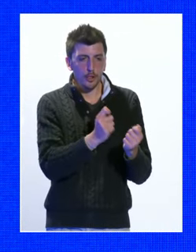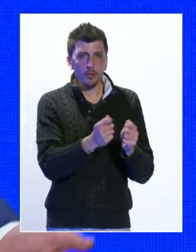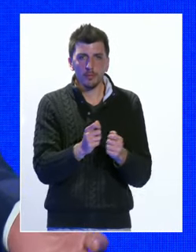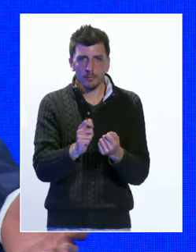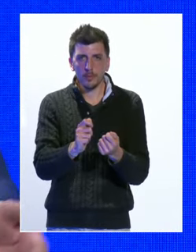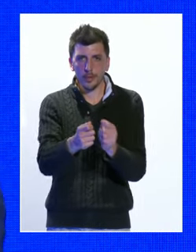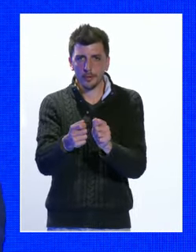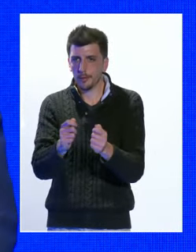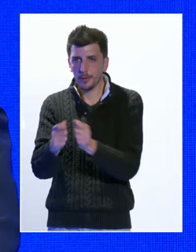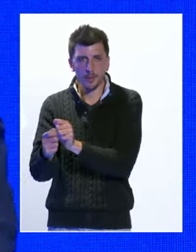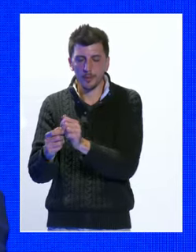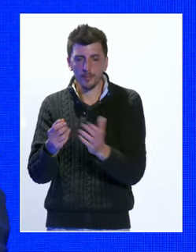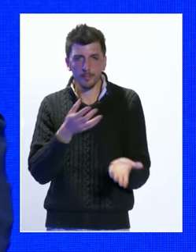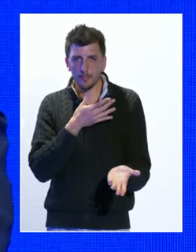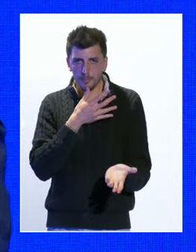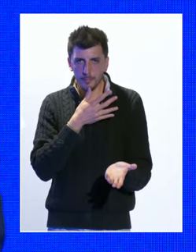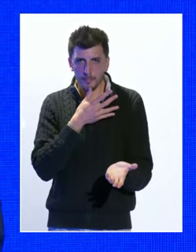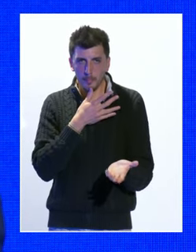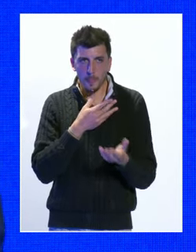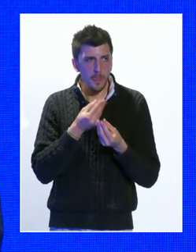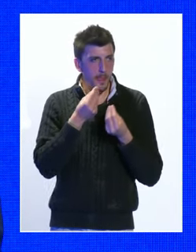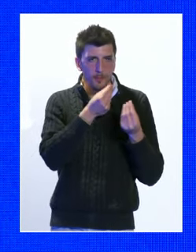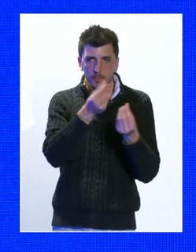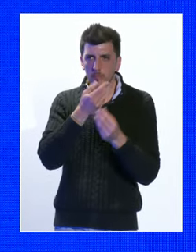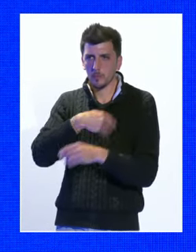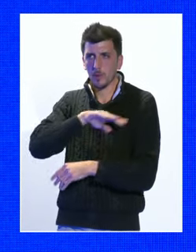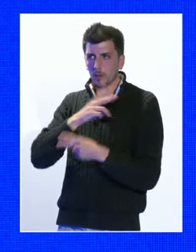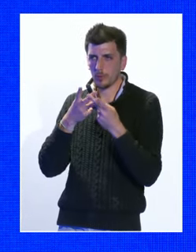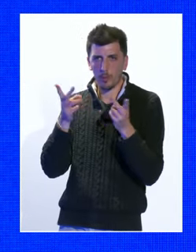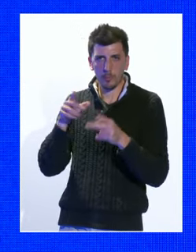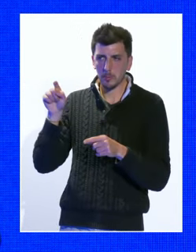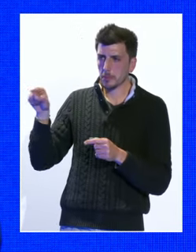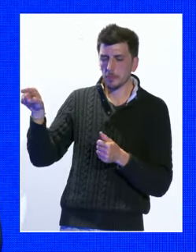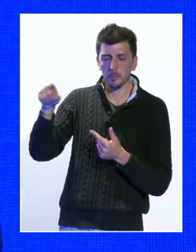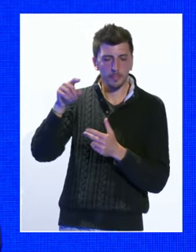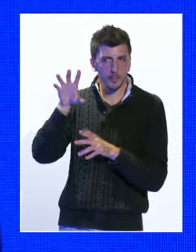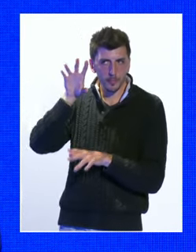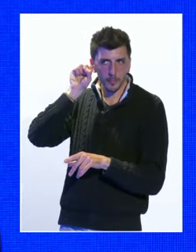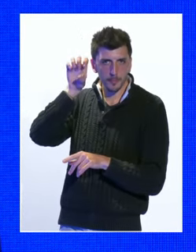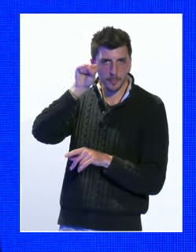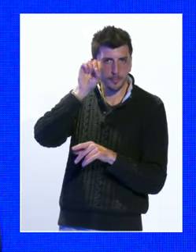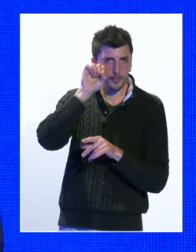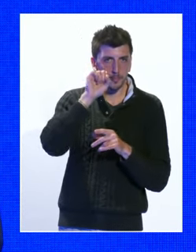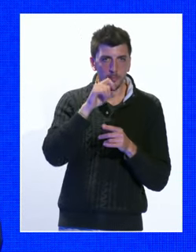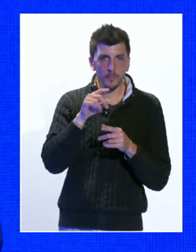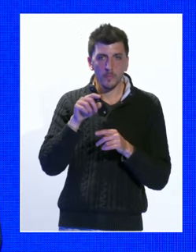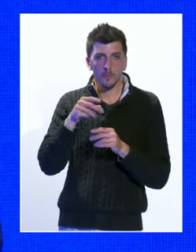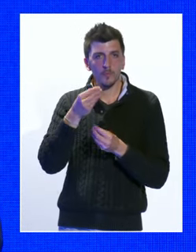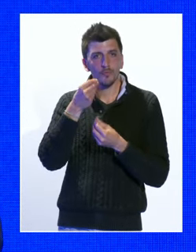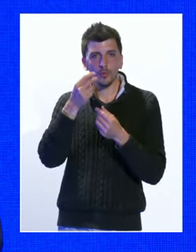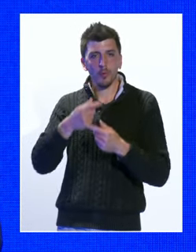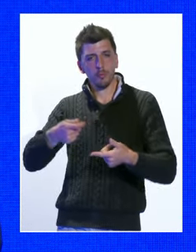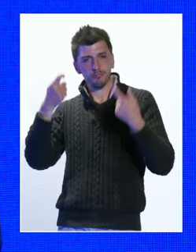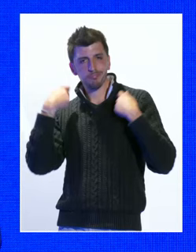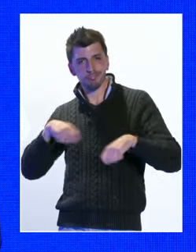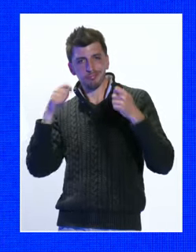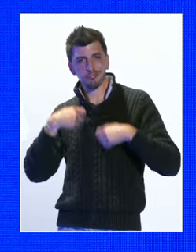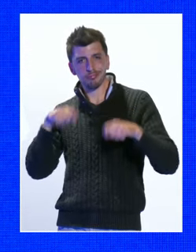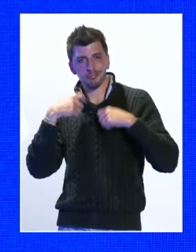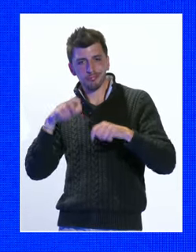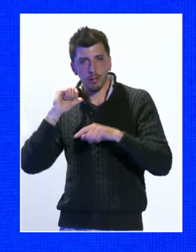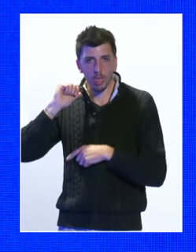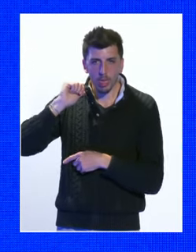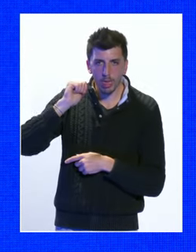On a l'impression, à écouter les responsables publics, que la veille, on peut dépenser tout ce qu'on veut, que